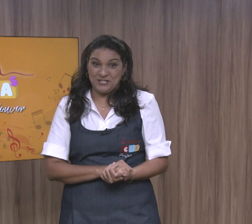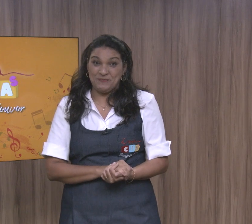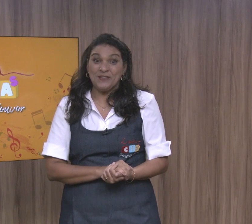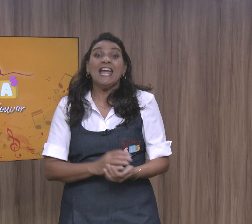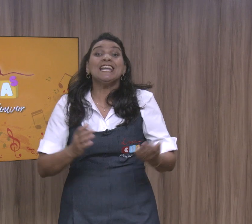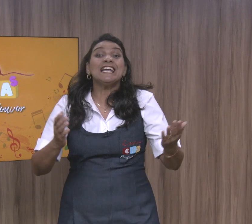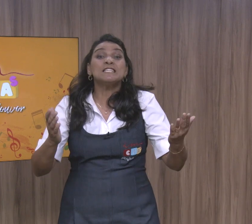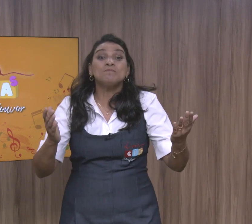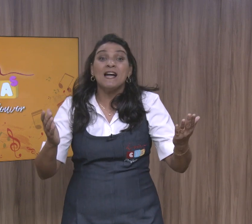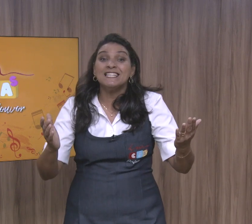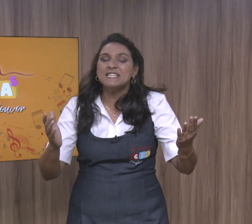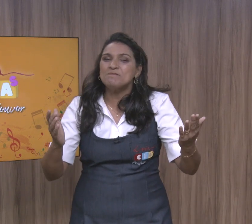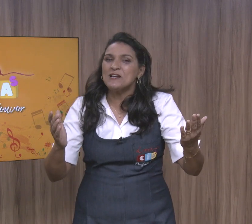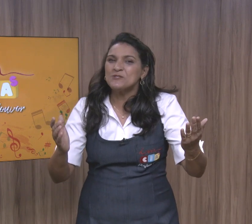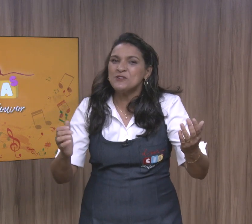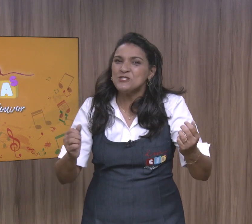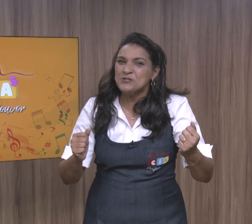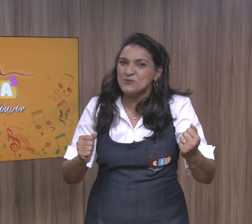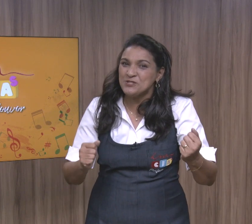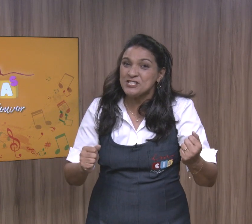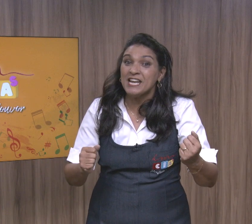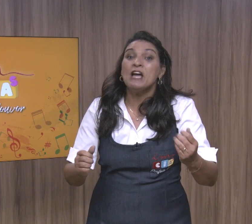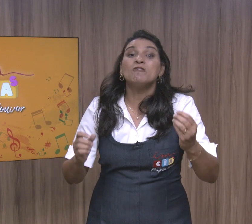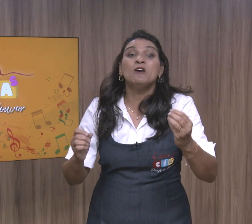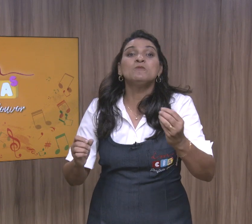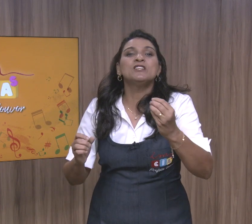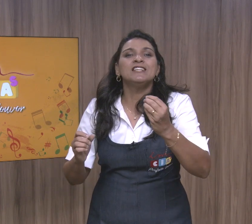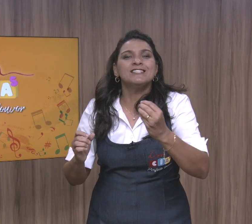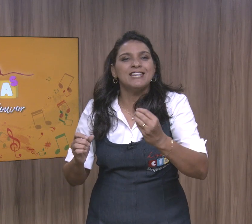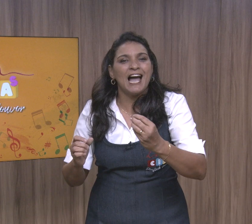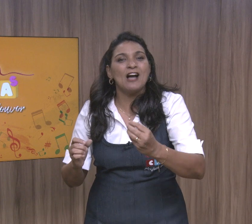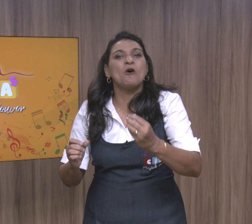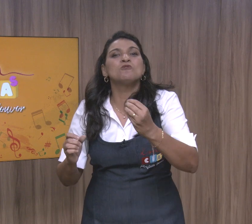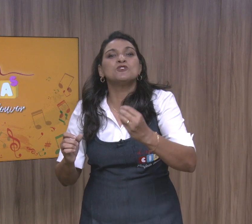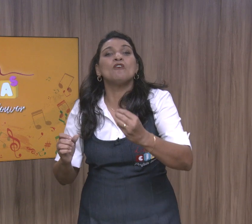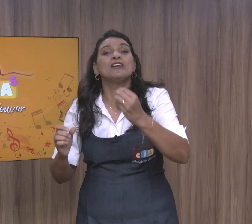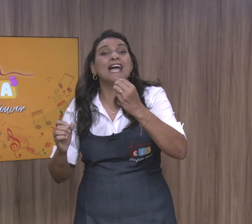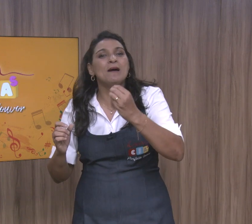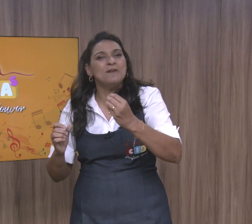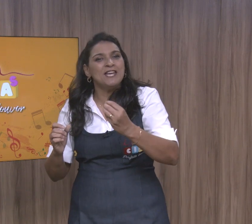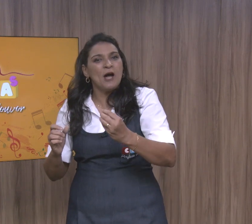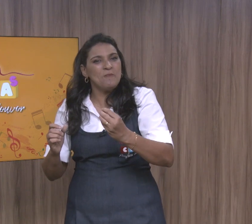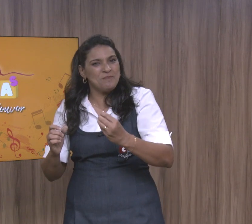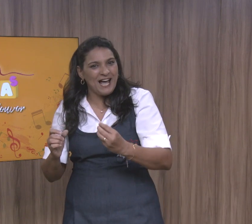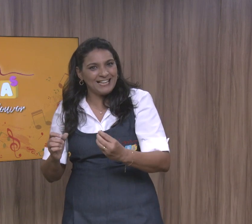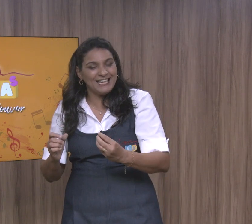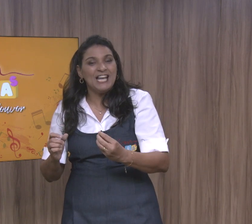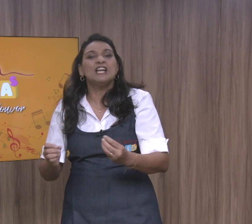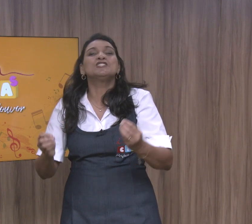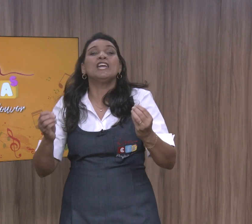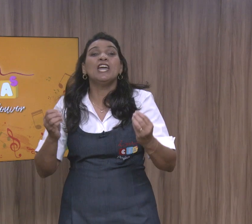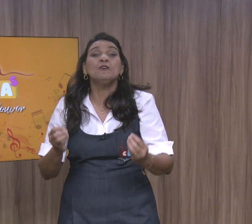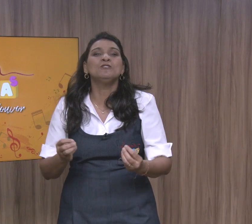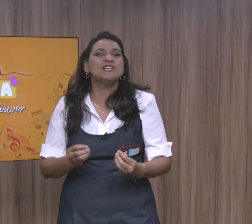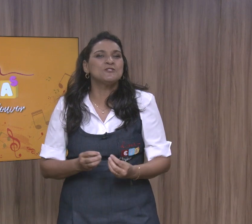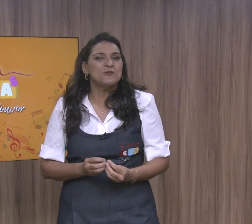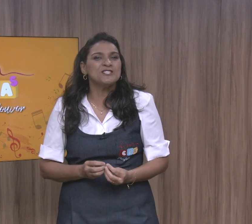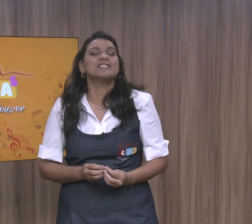Jésus. Et dans les participations d'aujourd'hui, nous allons commencer avec le jeune Gabriel Fraga